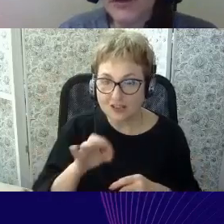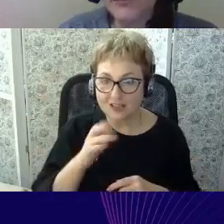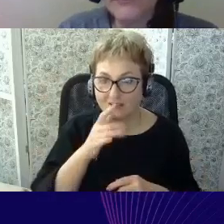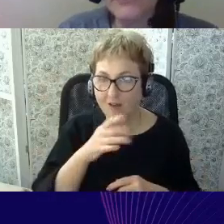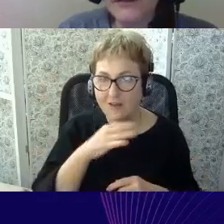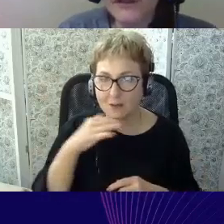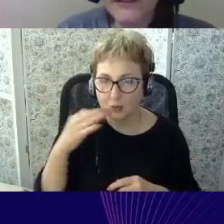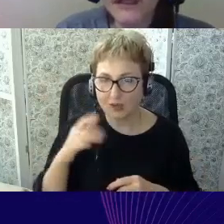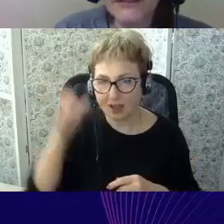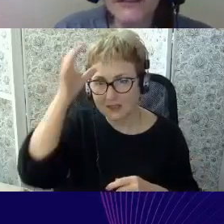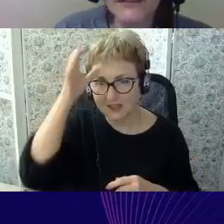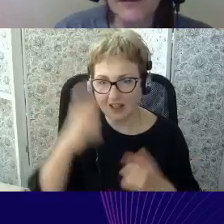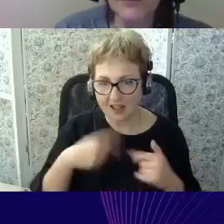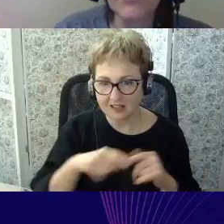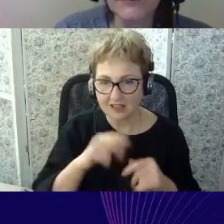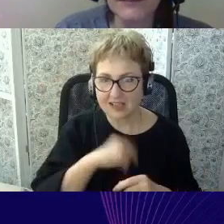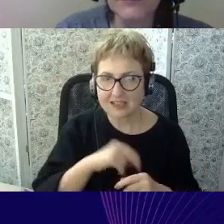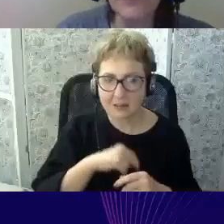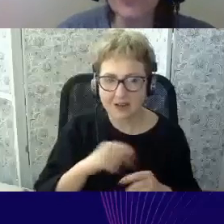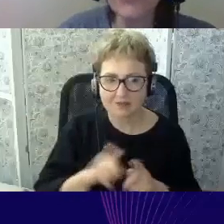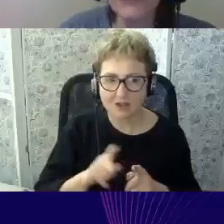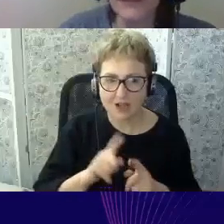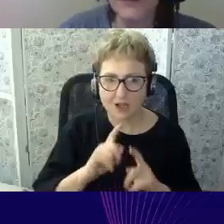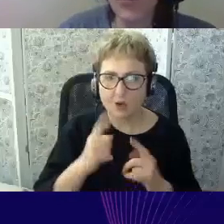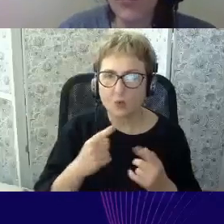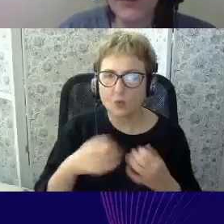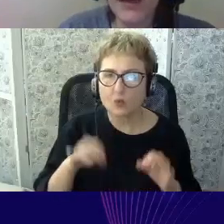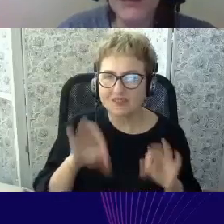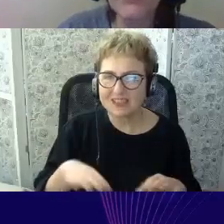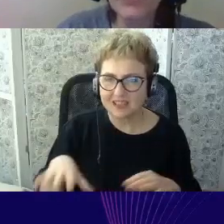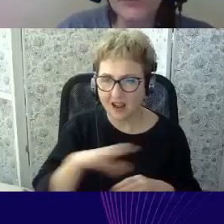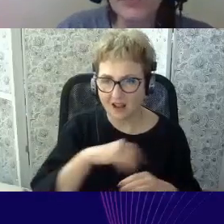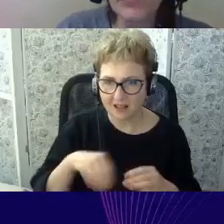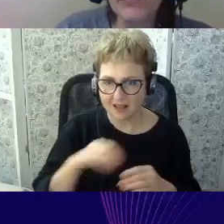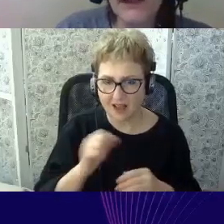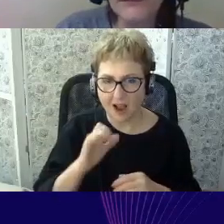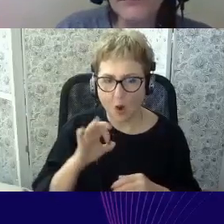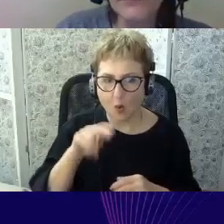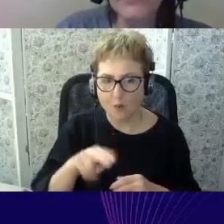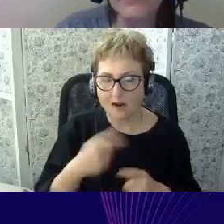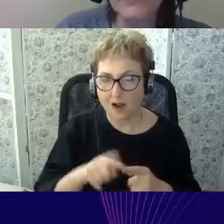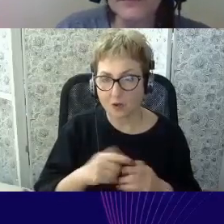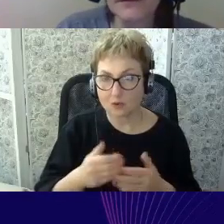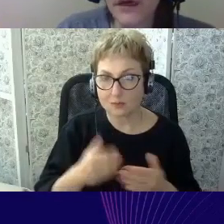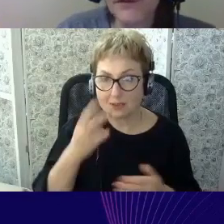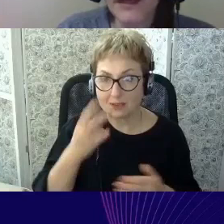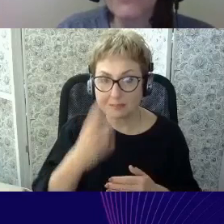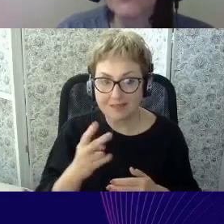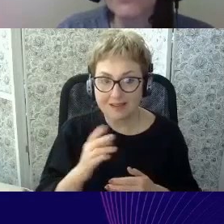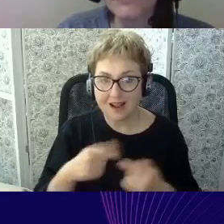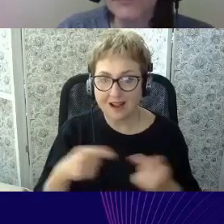во многих образовательных организациях разрабатывается так называемый универсальный АОП, который предусматривает